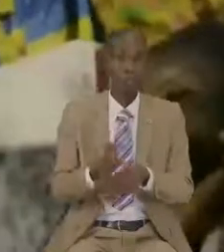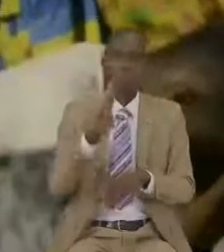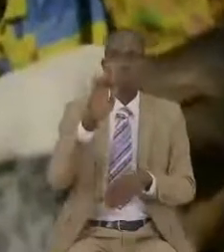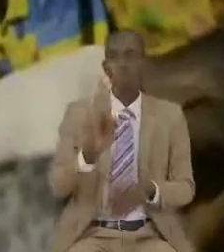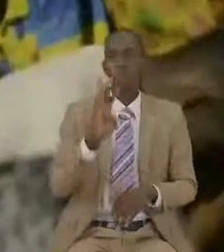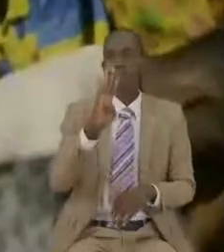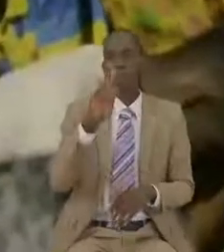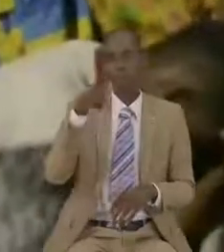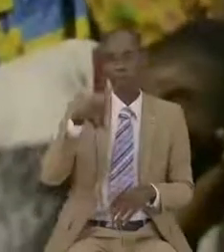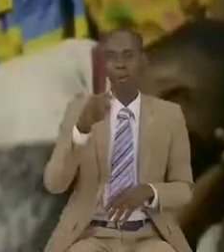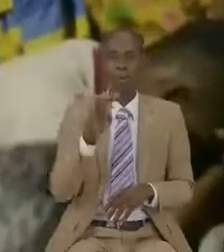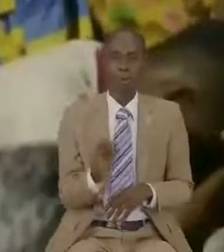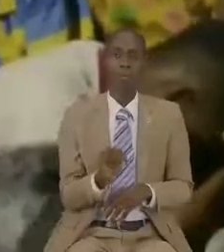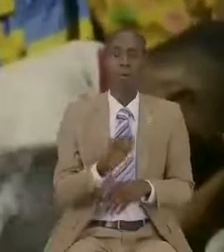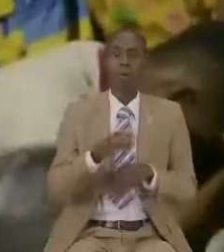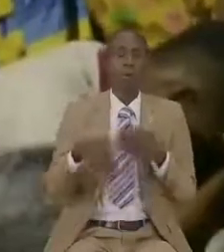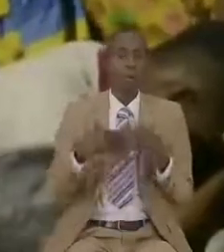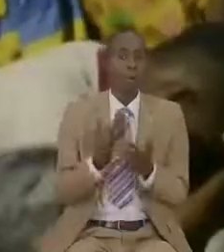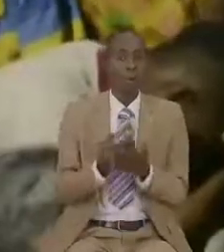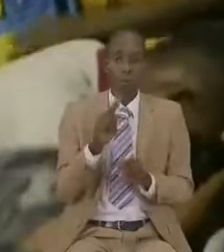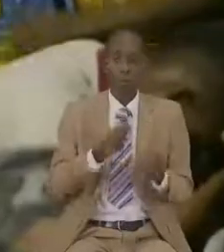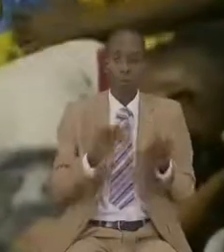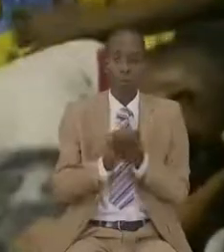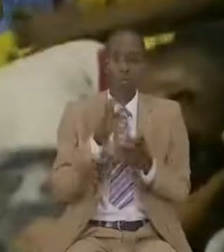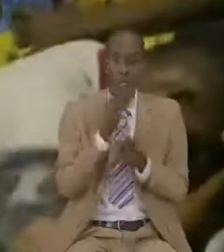Tous nos convertis.